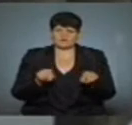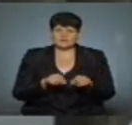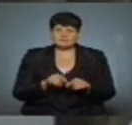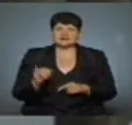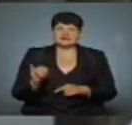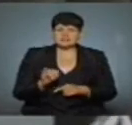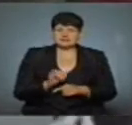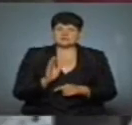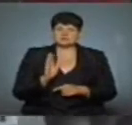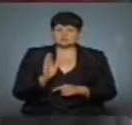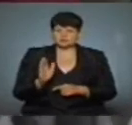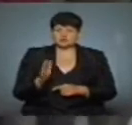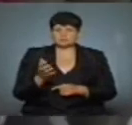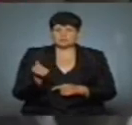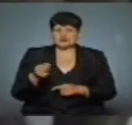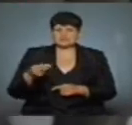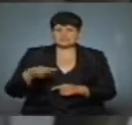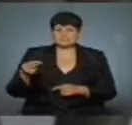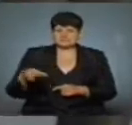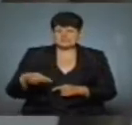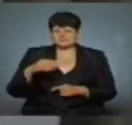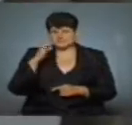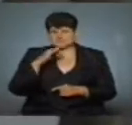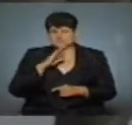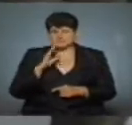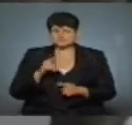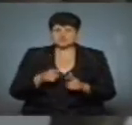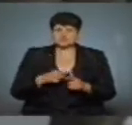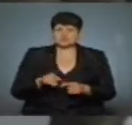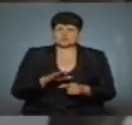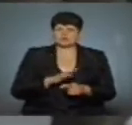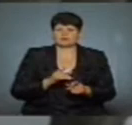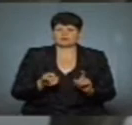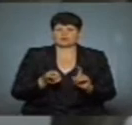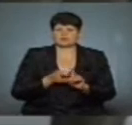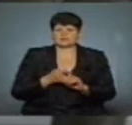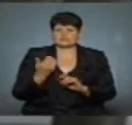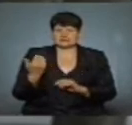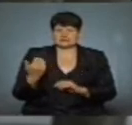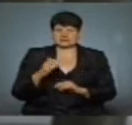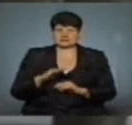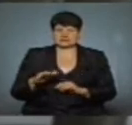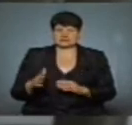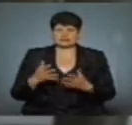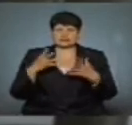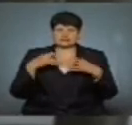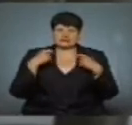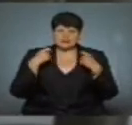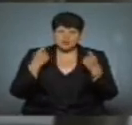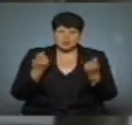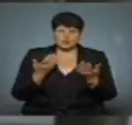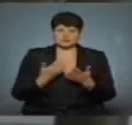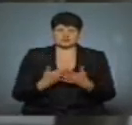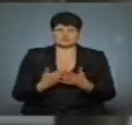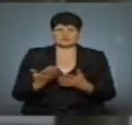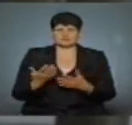будемо брати підпис батьків про те, чи були десь в контакті їхні діти. Умовно кажучи, якийсь день народження, до